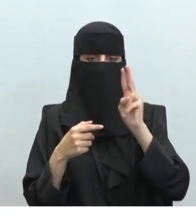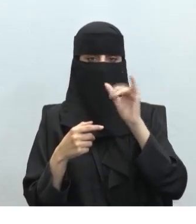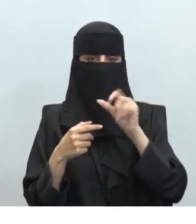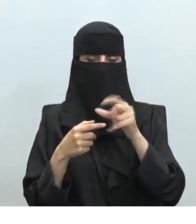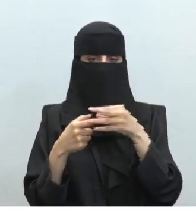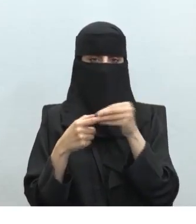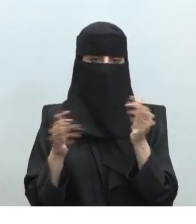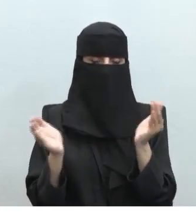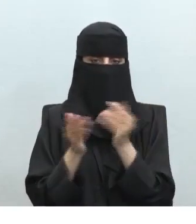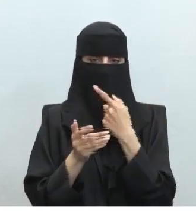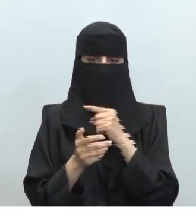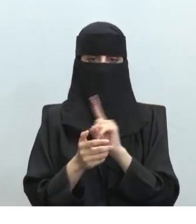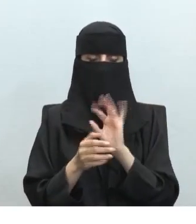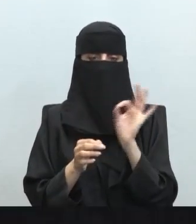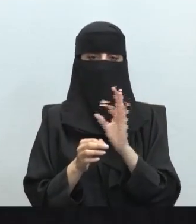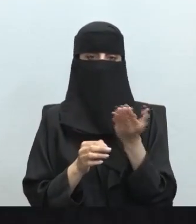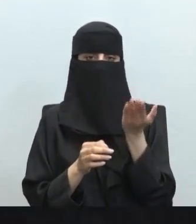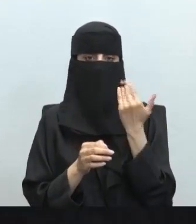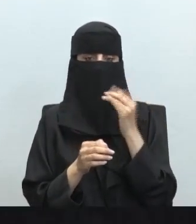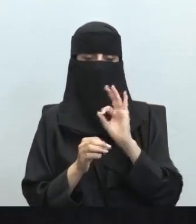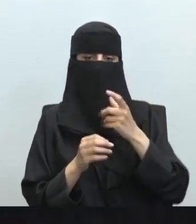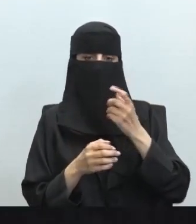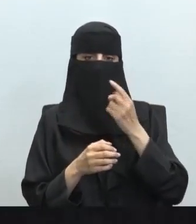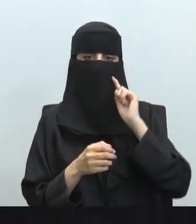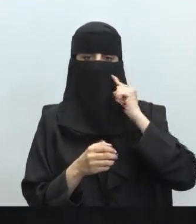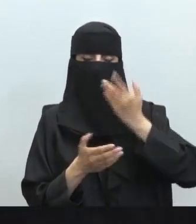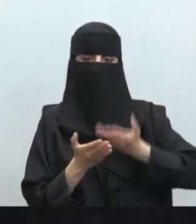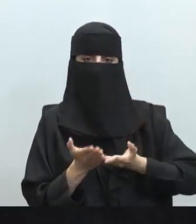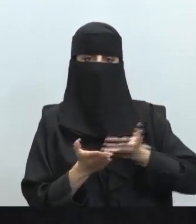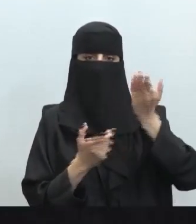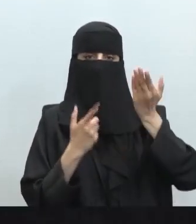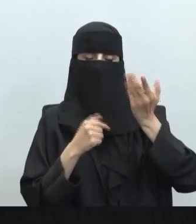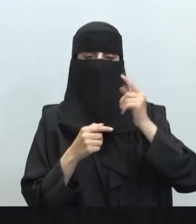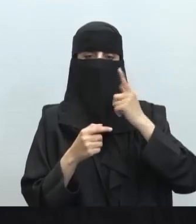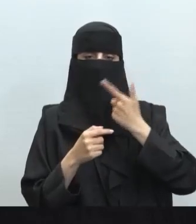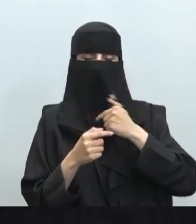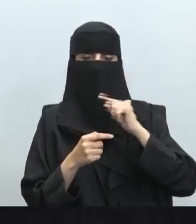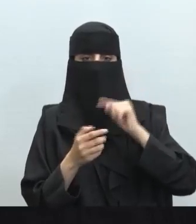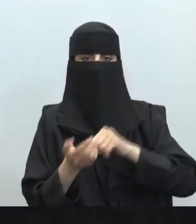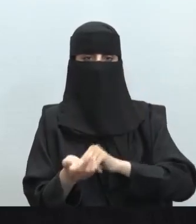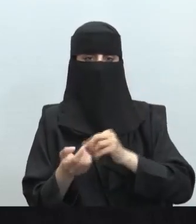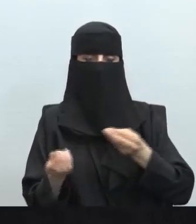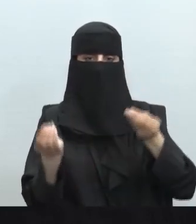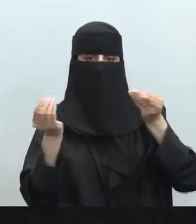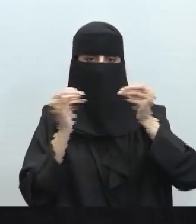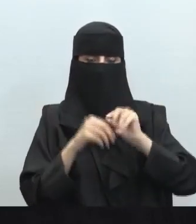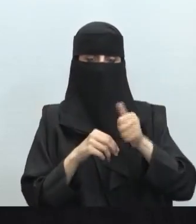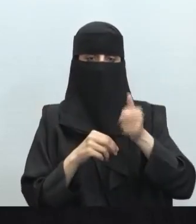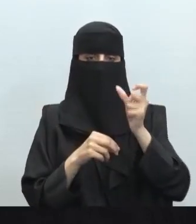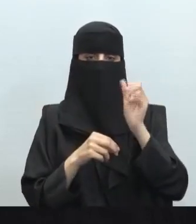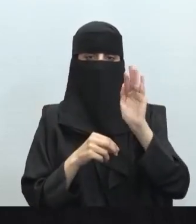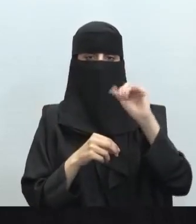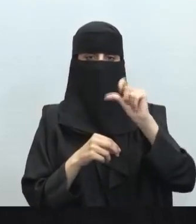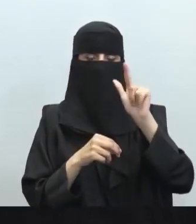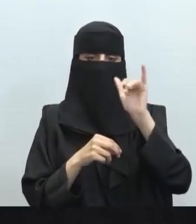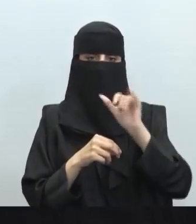في المثال ذكرناه قبل قليل عندما زادت نسبه السكر واردنا او قم او قام الجسم بافراز هذا الانسولين ولكن